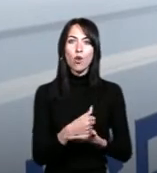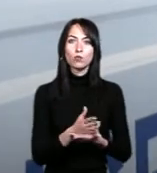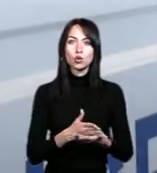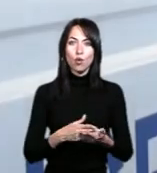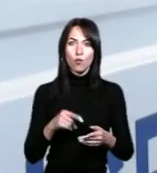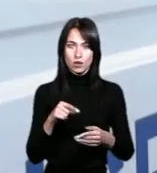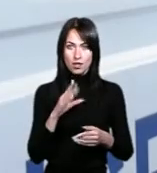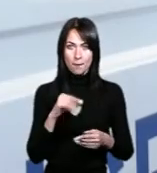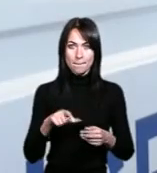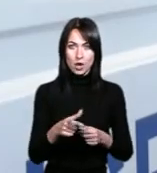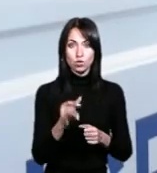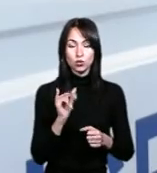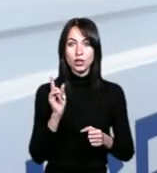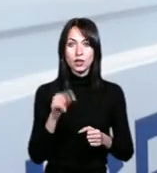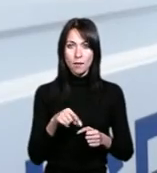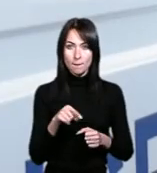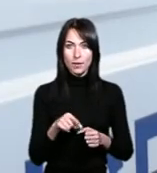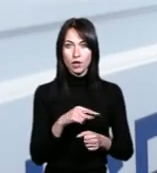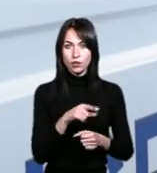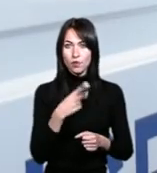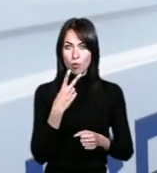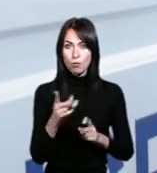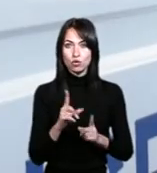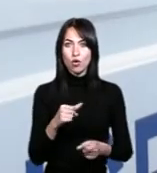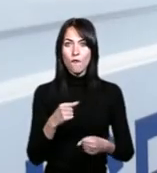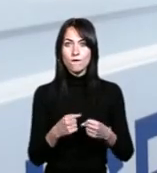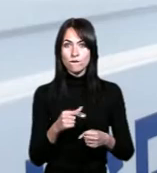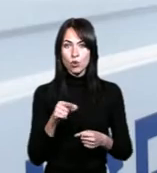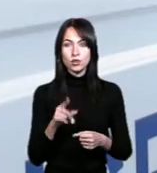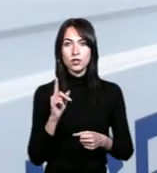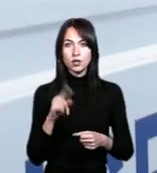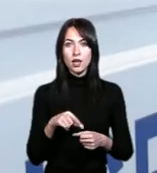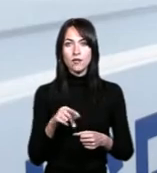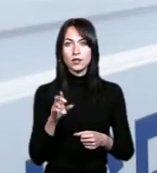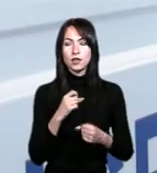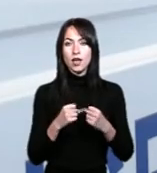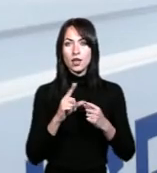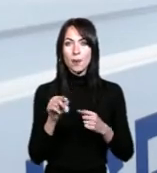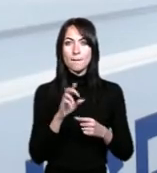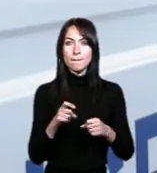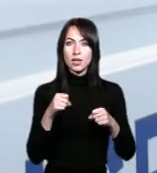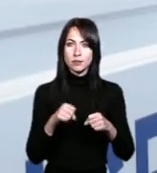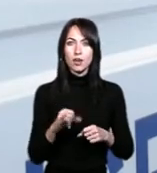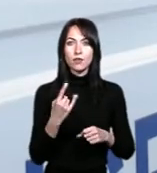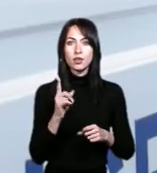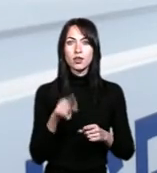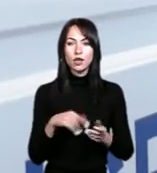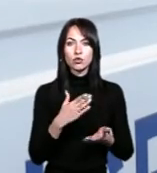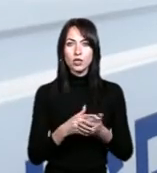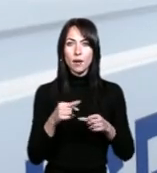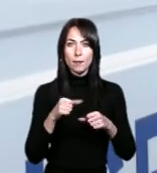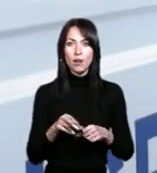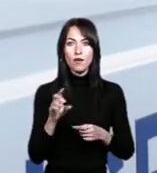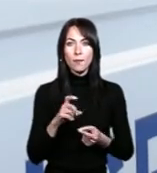маршрут. І тим паче ми побачили, що водії навіть їздять без прав. Я навіть є права, але без